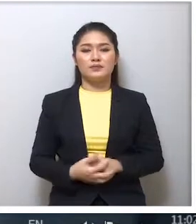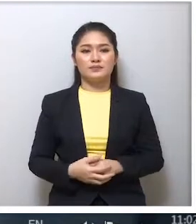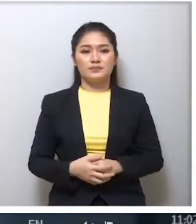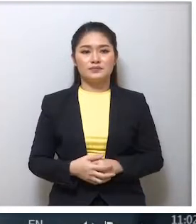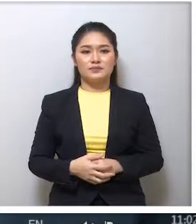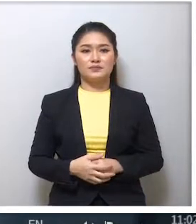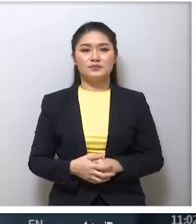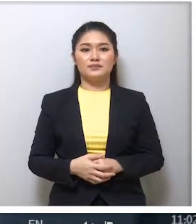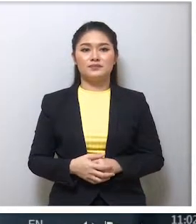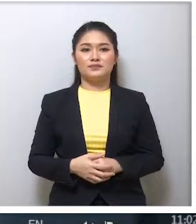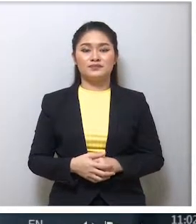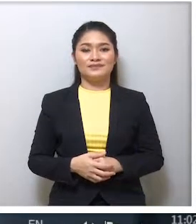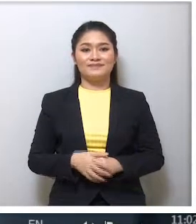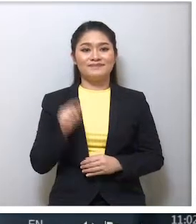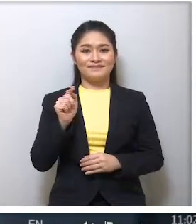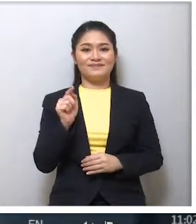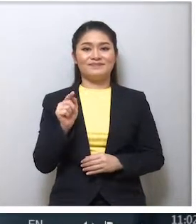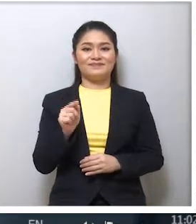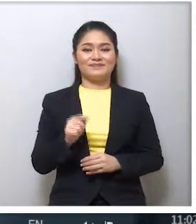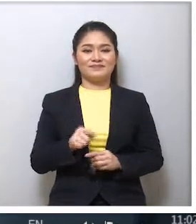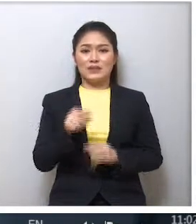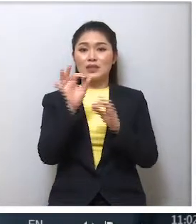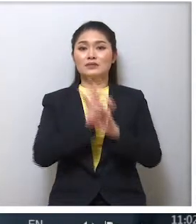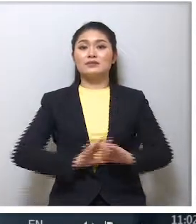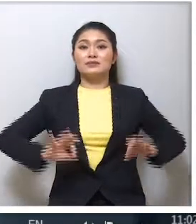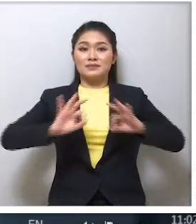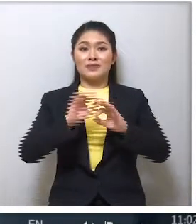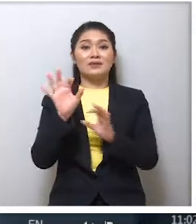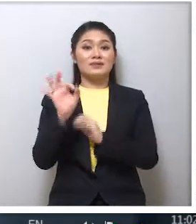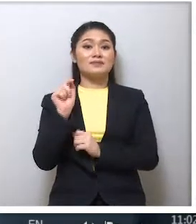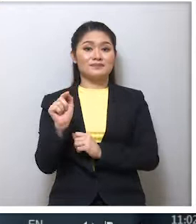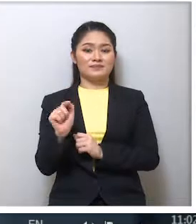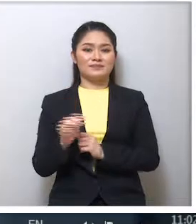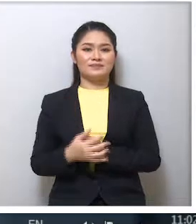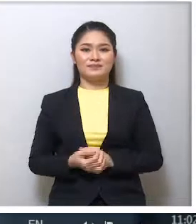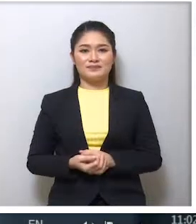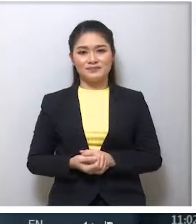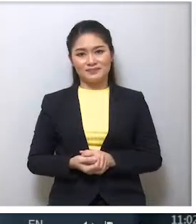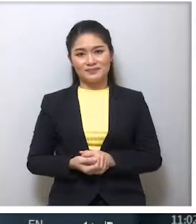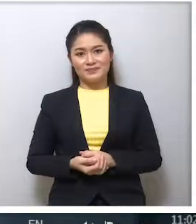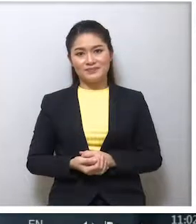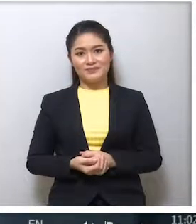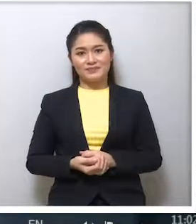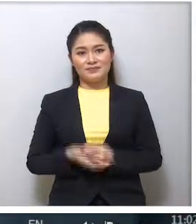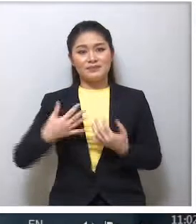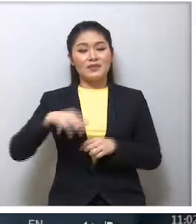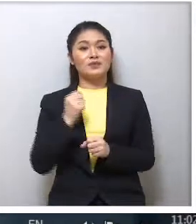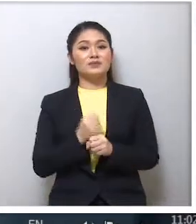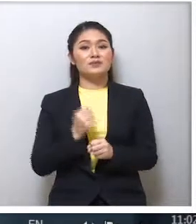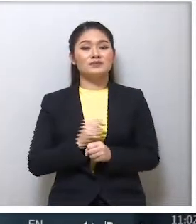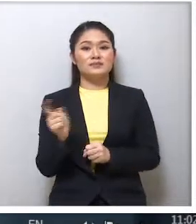ครับตรงนี้ที่สำคัญคือเราเลือกตรงนี้ครับคราวนี้เราจะเลือกเป็นแบ